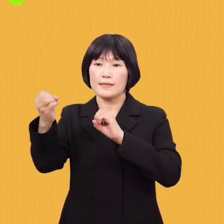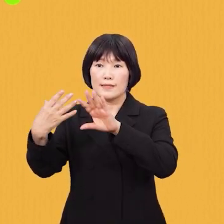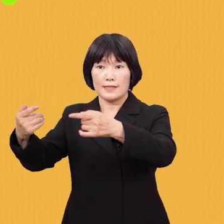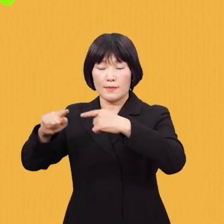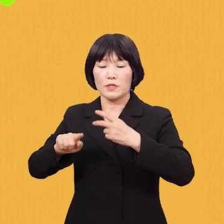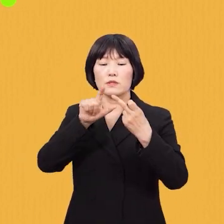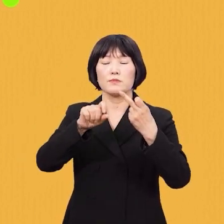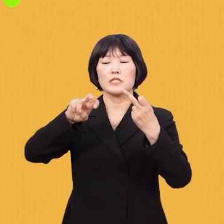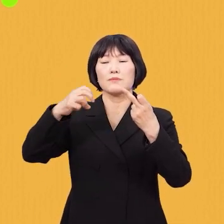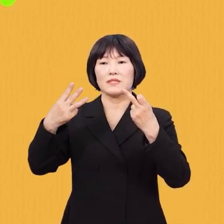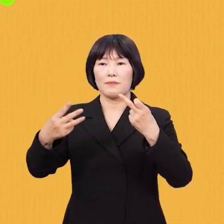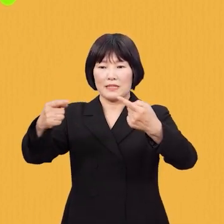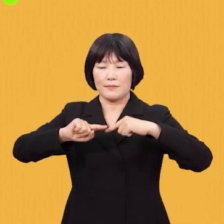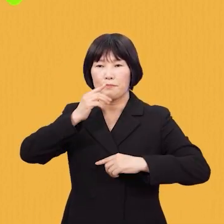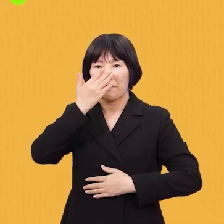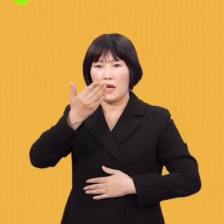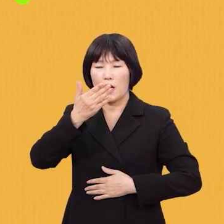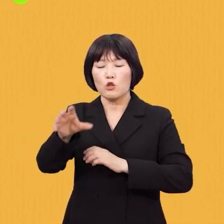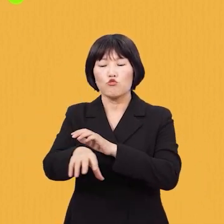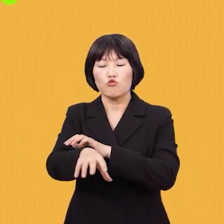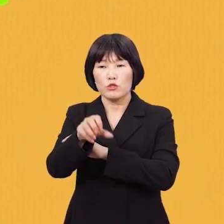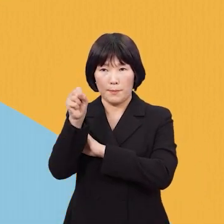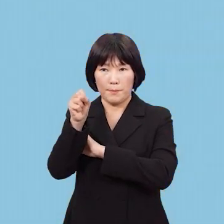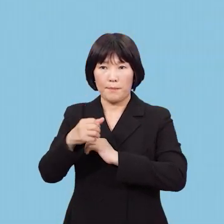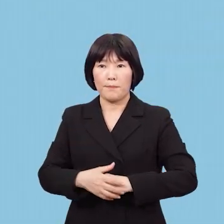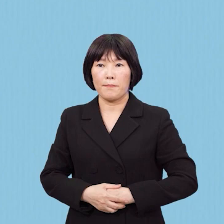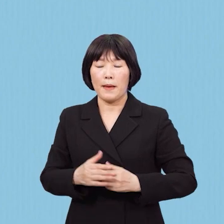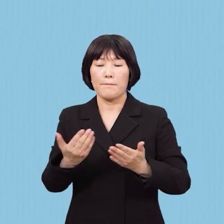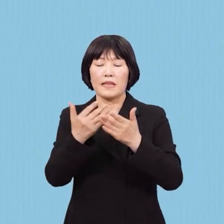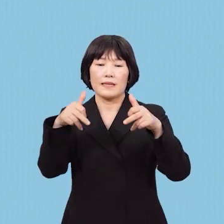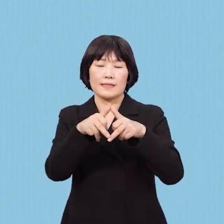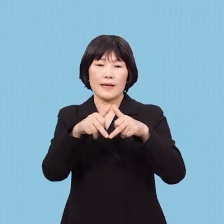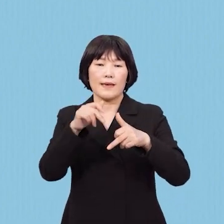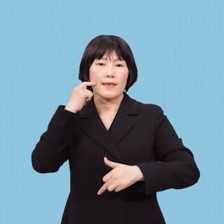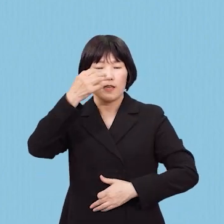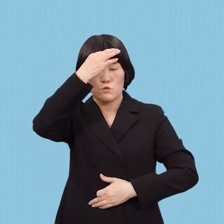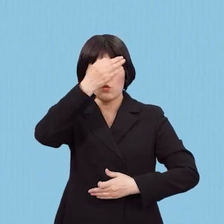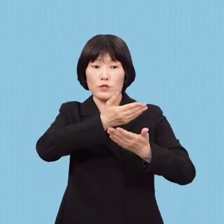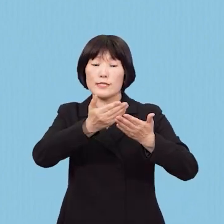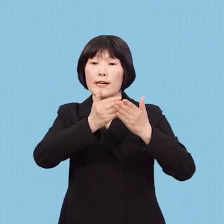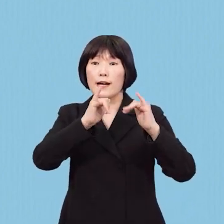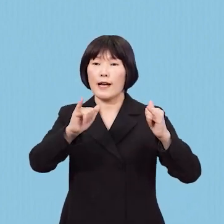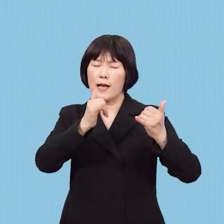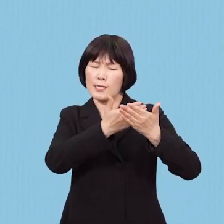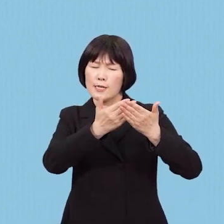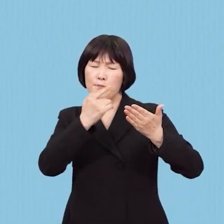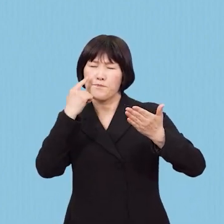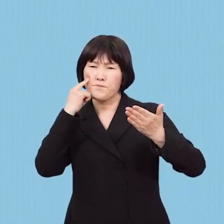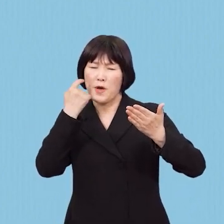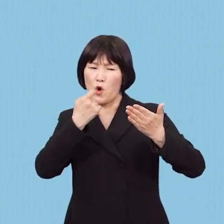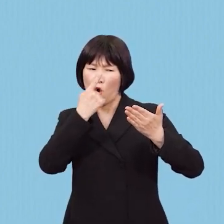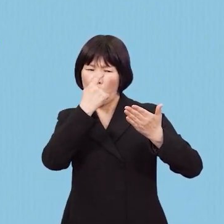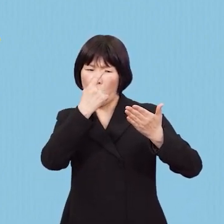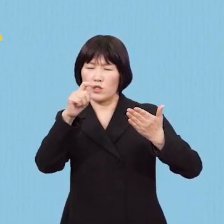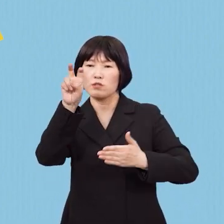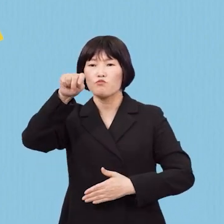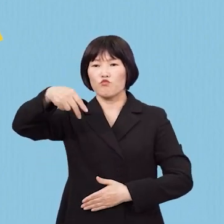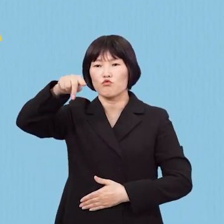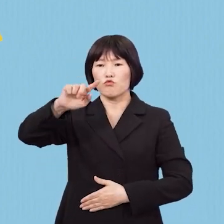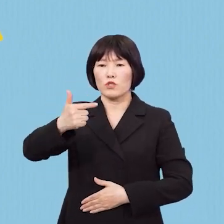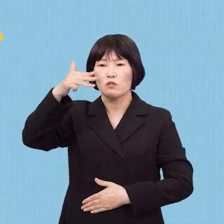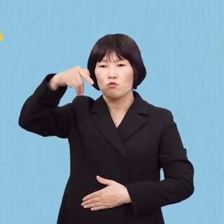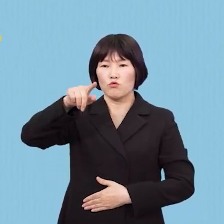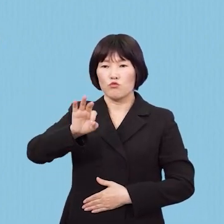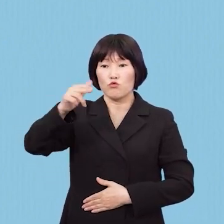참여는 12월 23일까지 가능합니다. 추첨을 통해 발달장애 예술인 작가가 그린 멋진 그림이 담겨있는